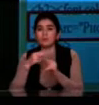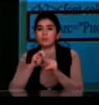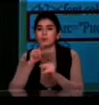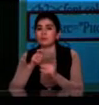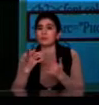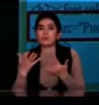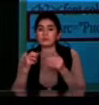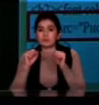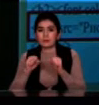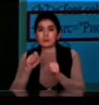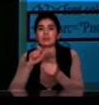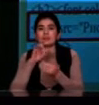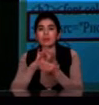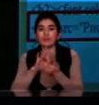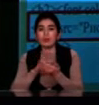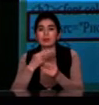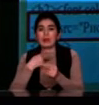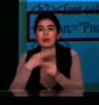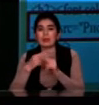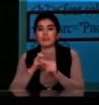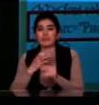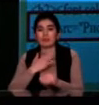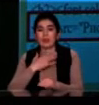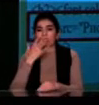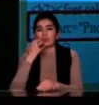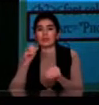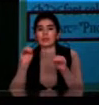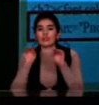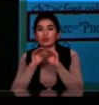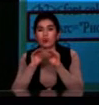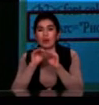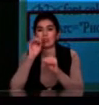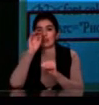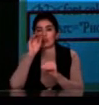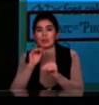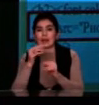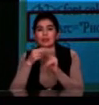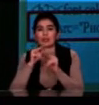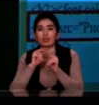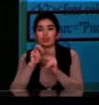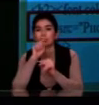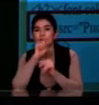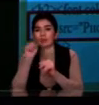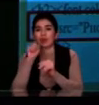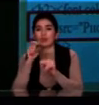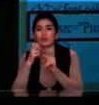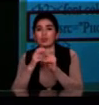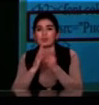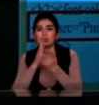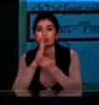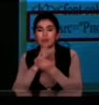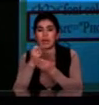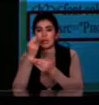этом случае, середина нашего рисунка выравнивается к низу текущей строке, которая идет следом